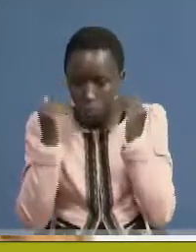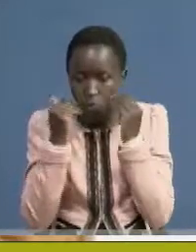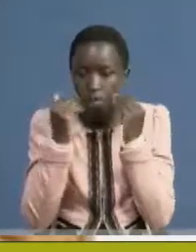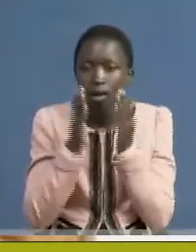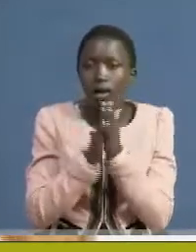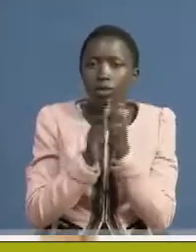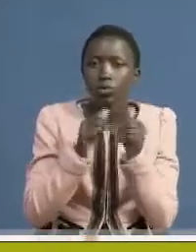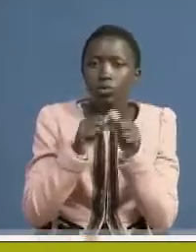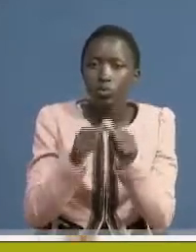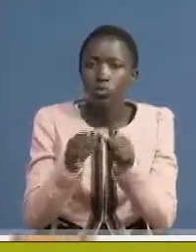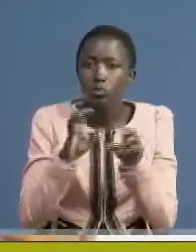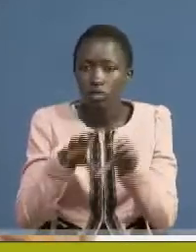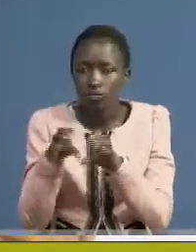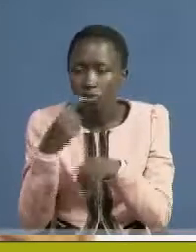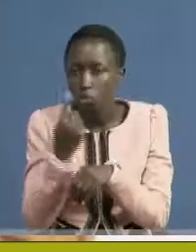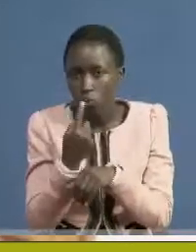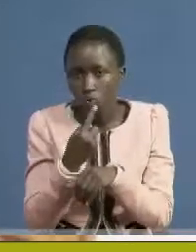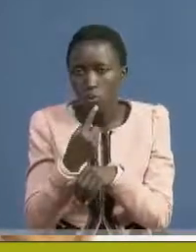wale wanaendelea kuumia ni walimu.